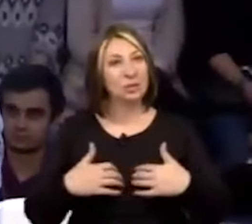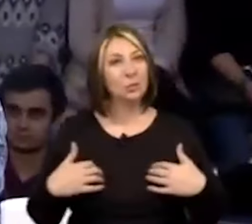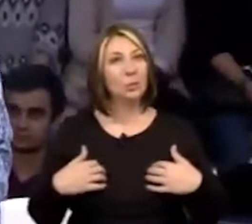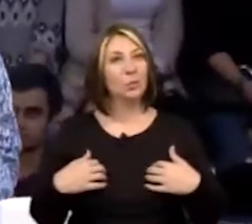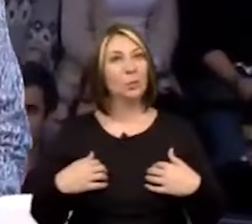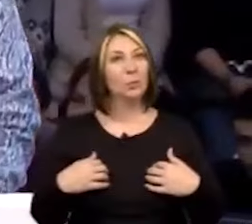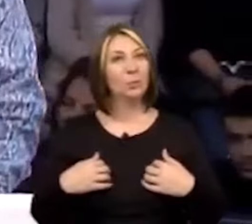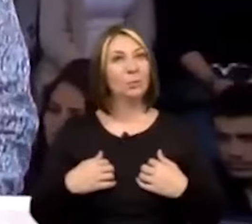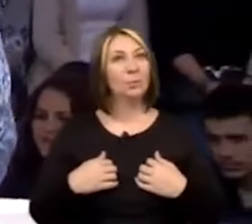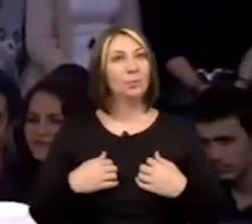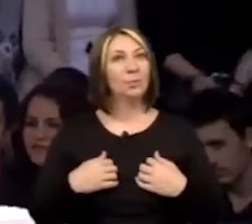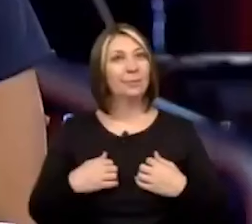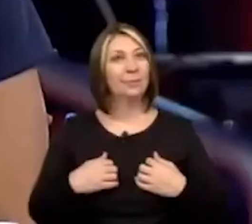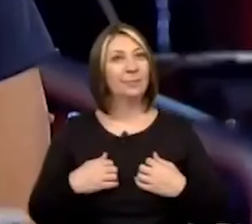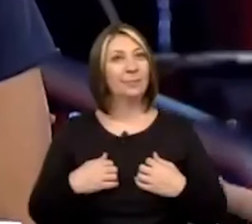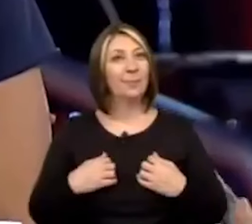Cesurum.